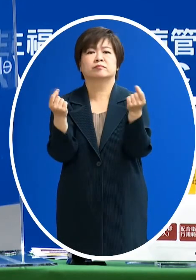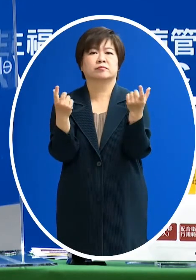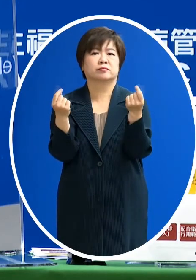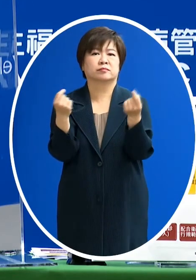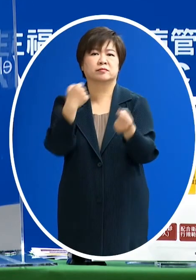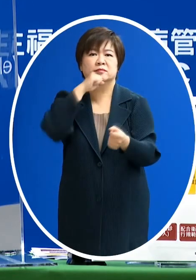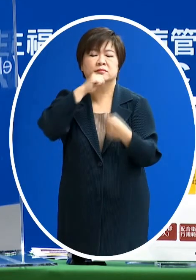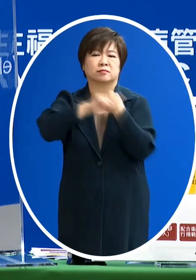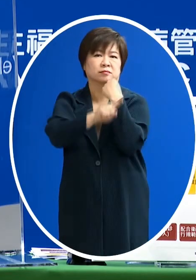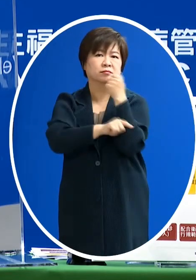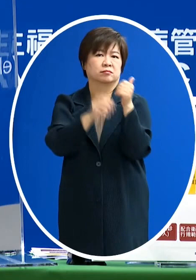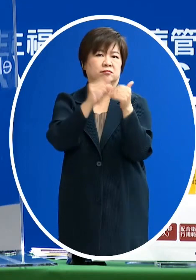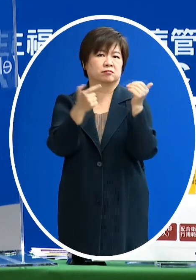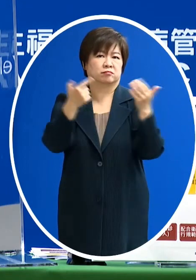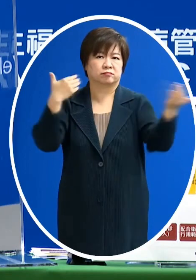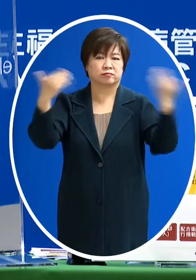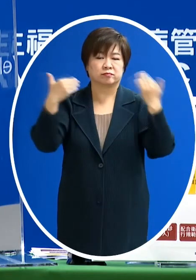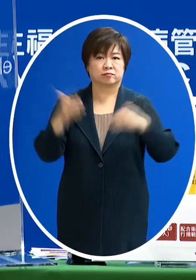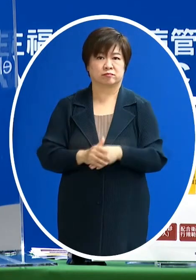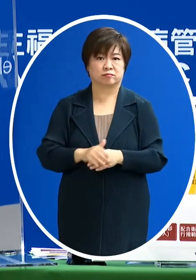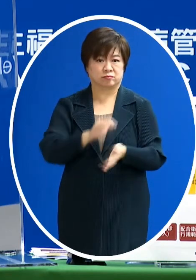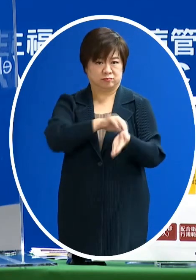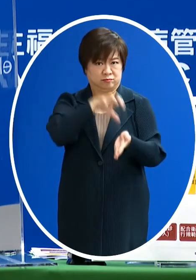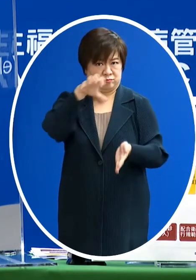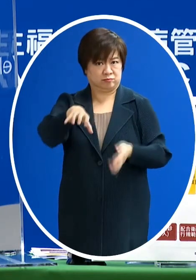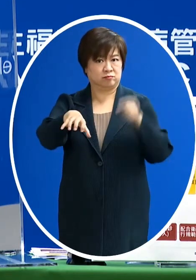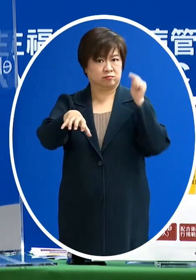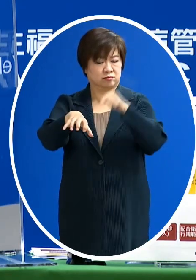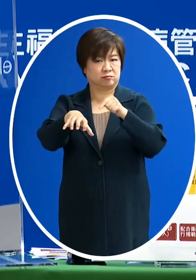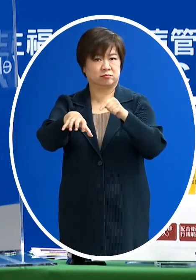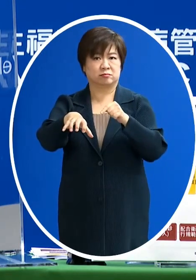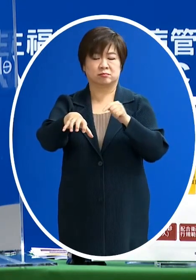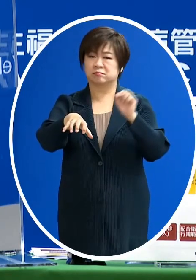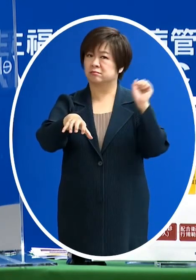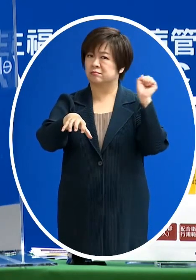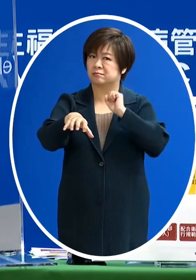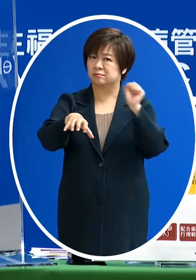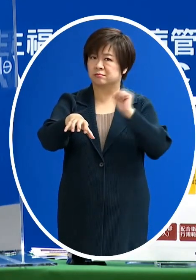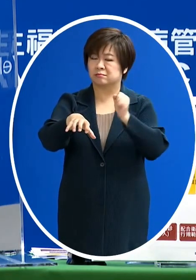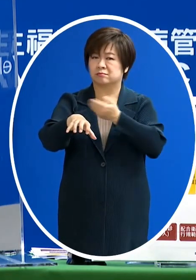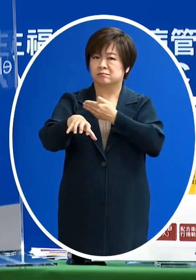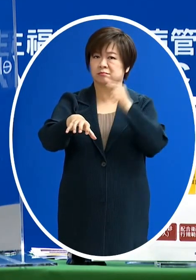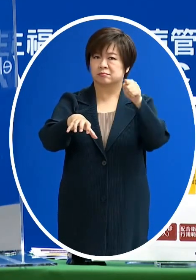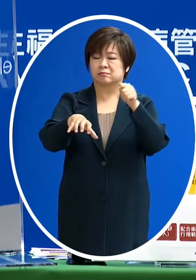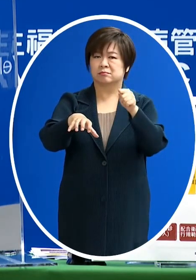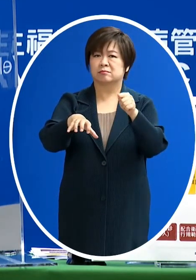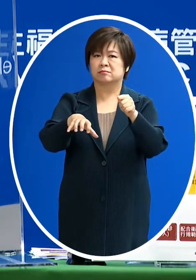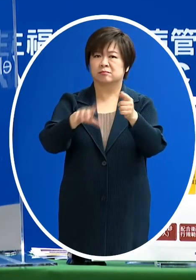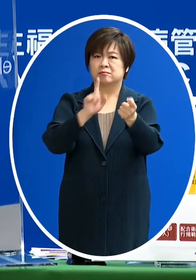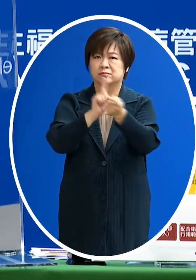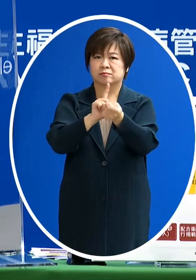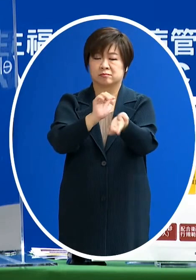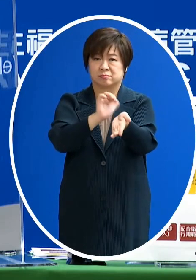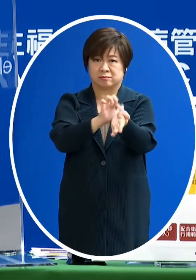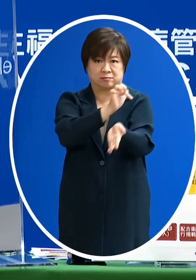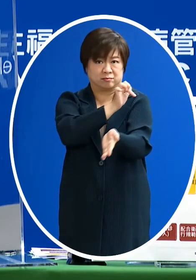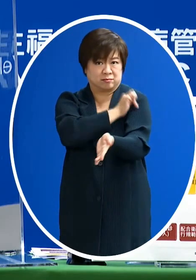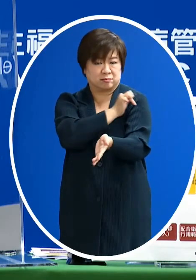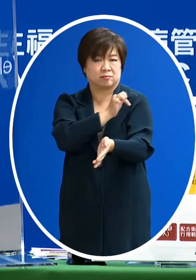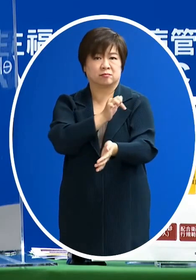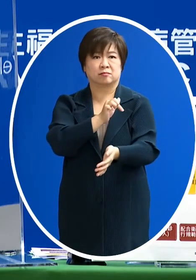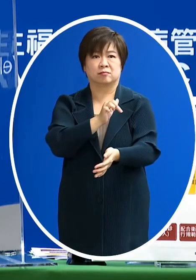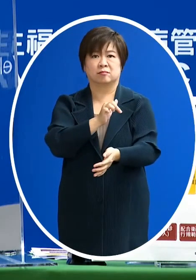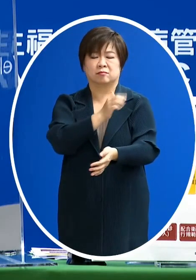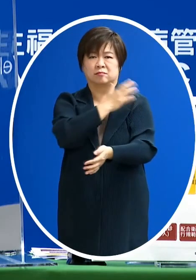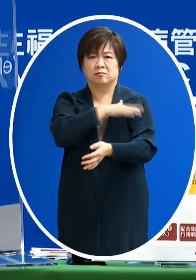的法律里面很清楚，在医疗机构里面我们是不允许对我们的护理医护人员，不管是行